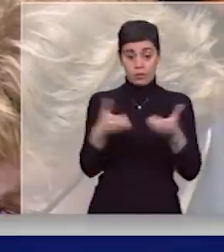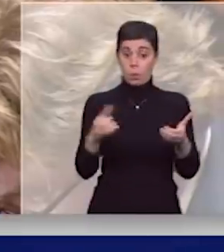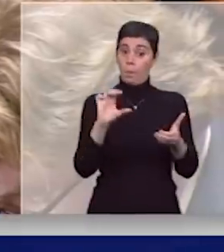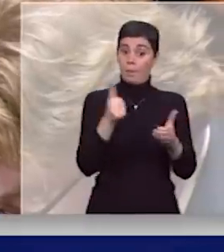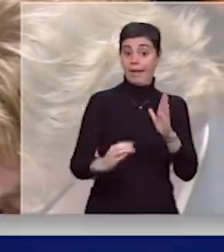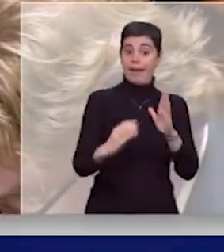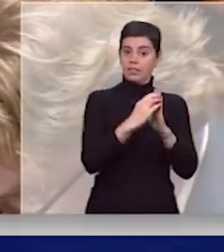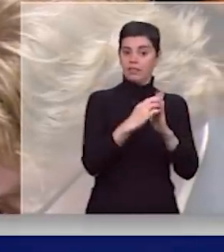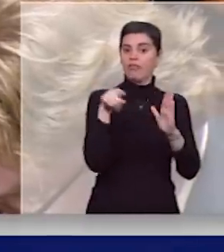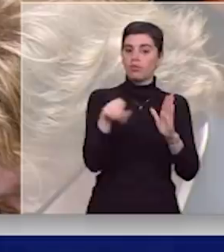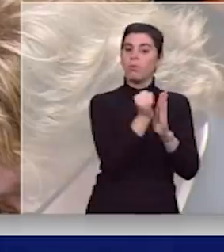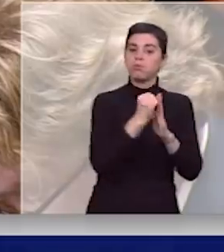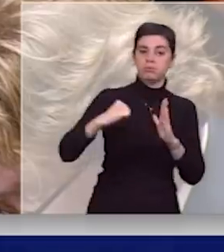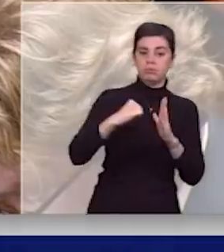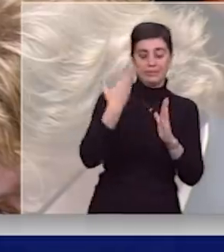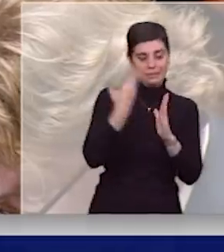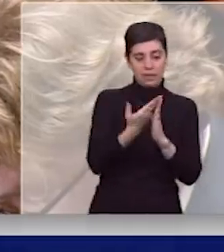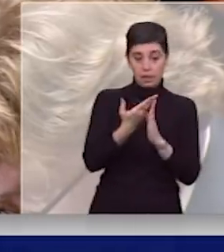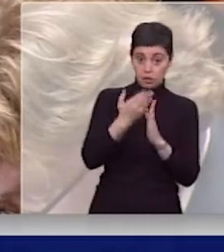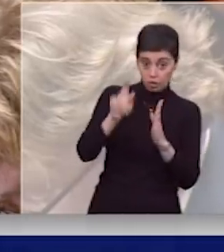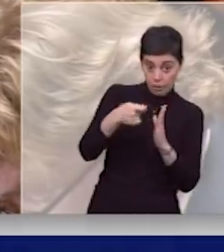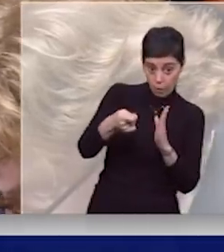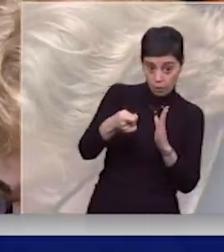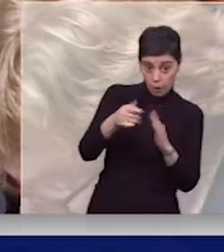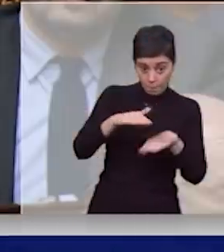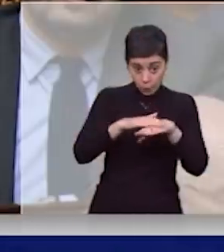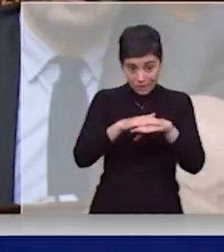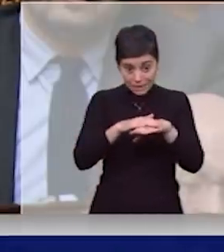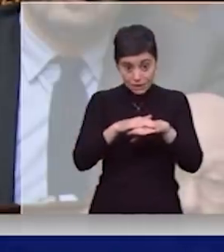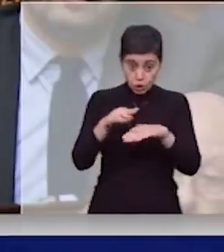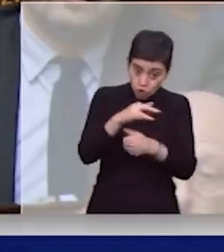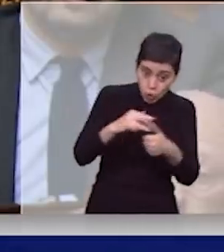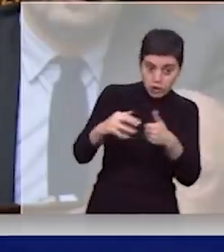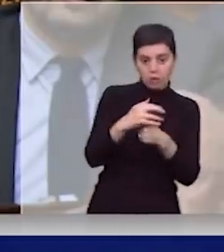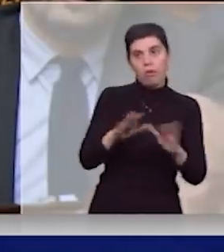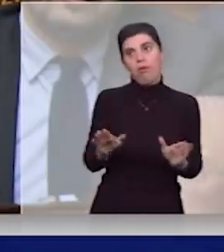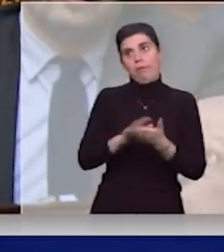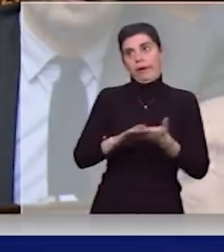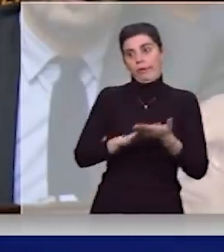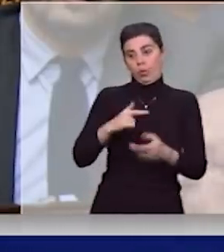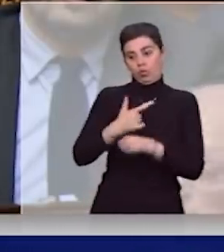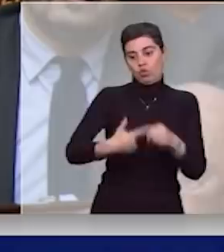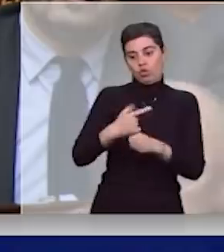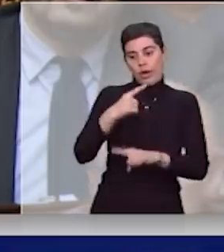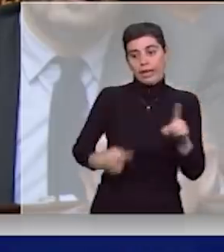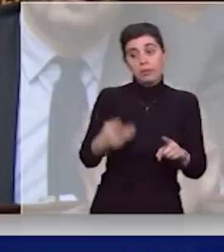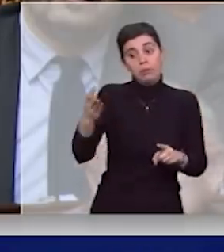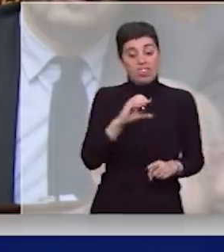qui érige une république sociale. Surtout quand vos résultats, en 2 ans et demi, se limitent à une baisse